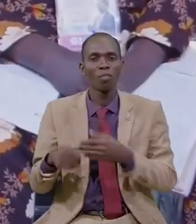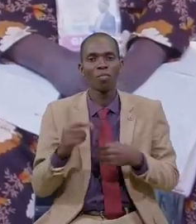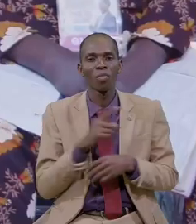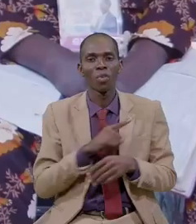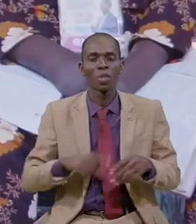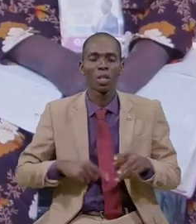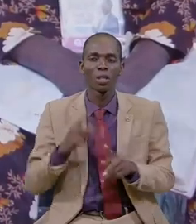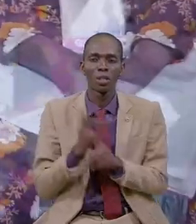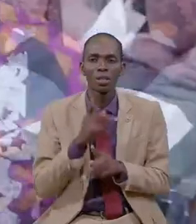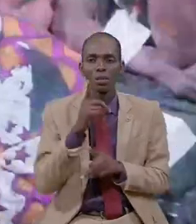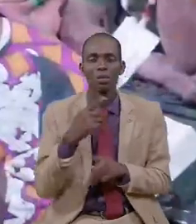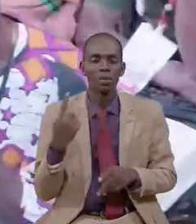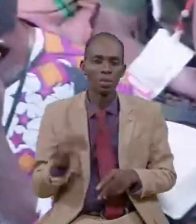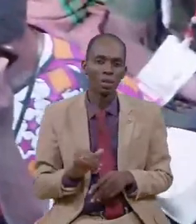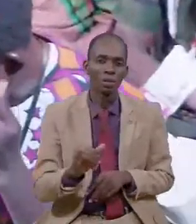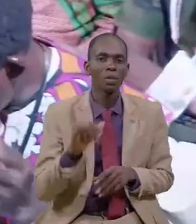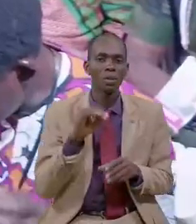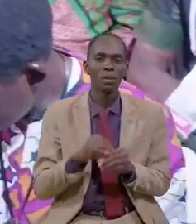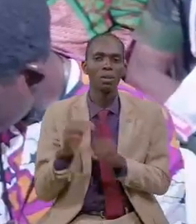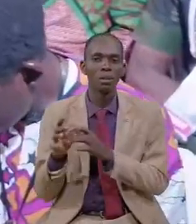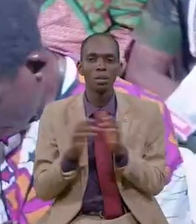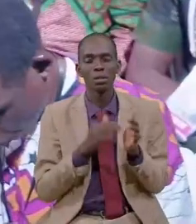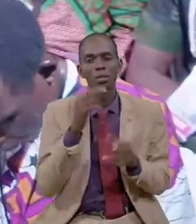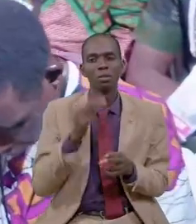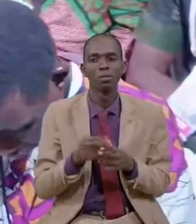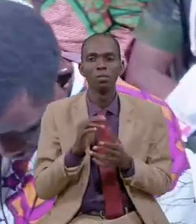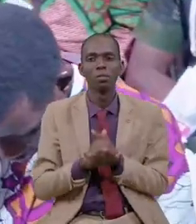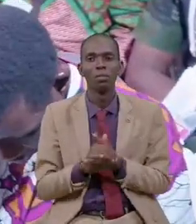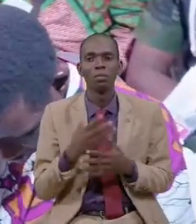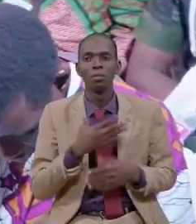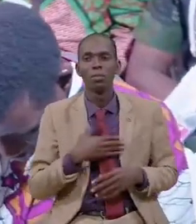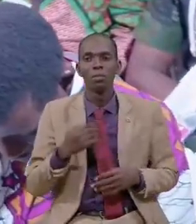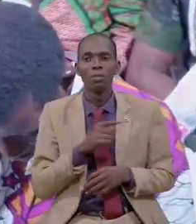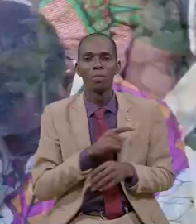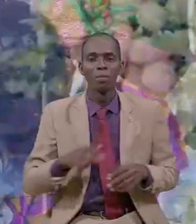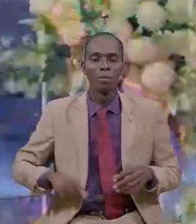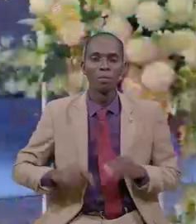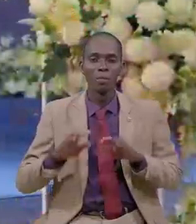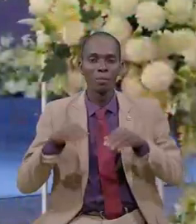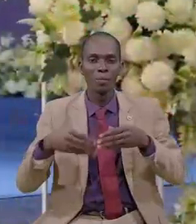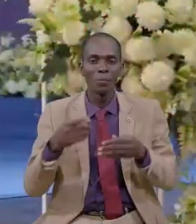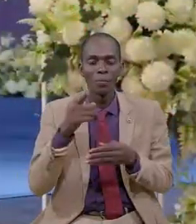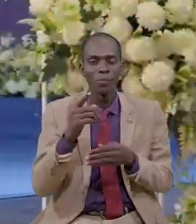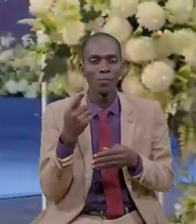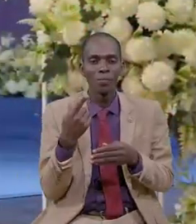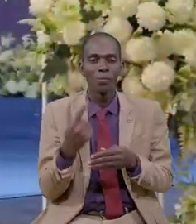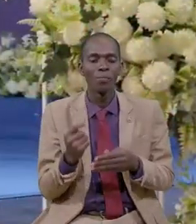Que le Seigneur te préserve pour le ciel. Que le Seigneur te donne le cœur et la